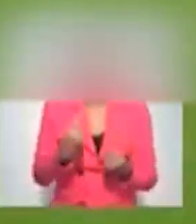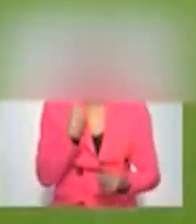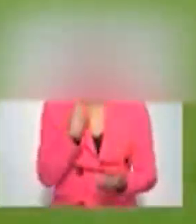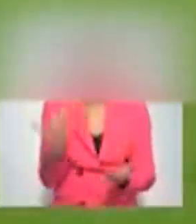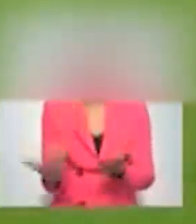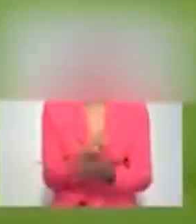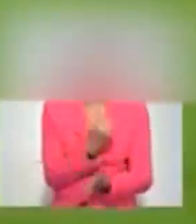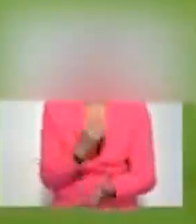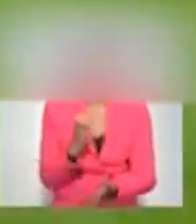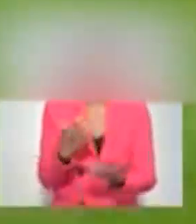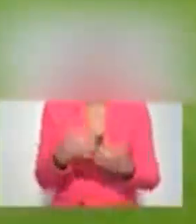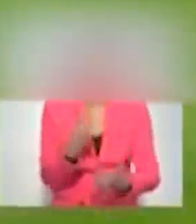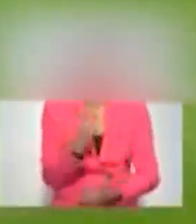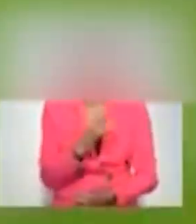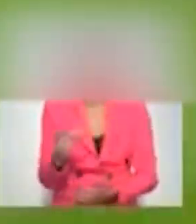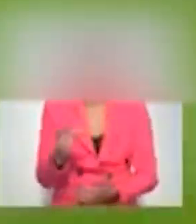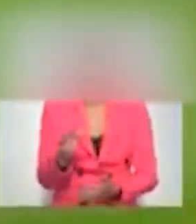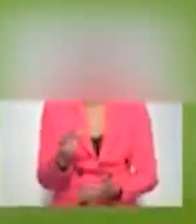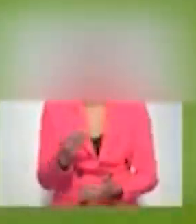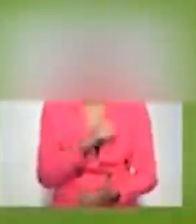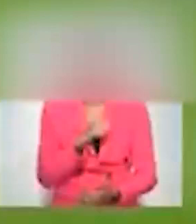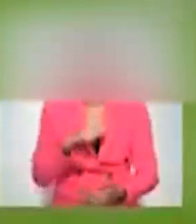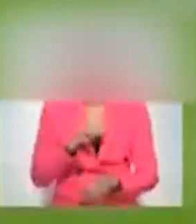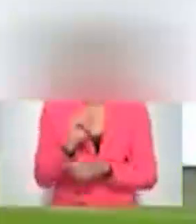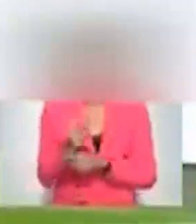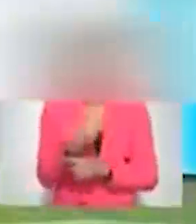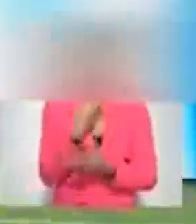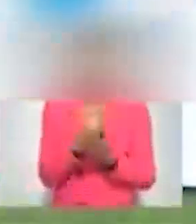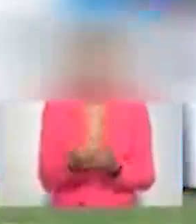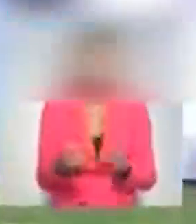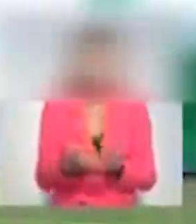счетом 2-0, закрепив тем самым лидерство в своей группе.